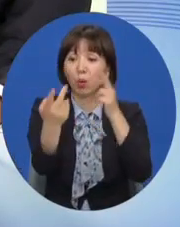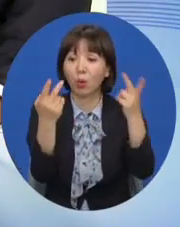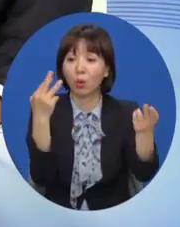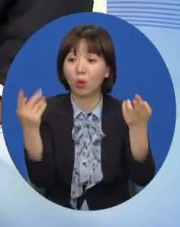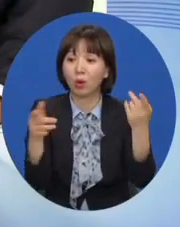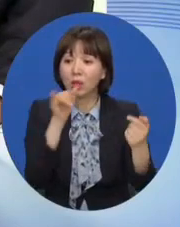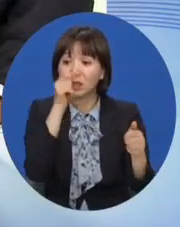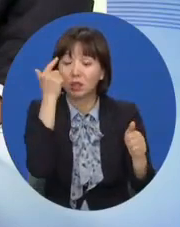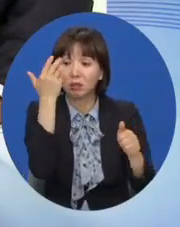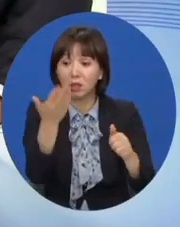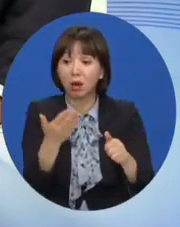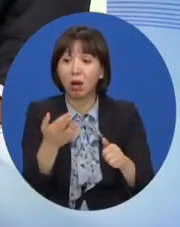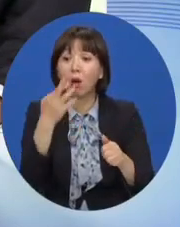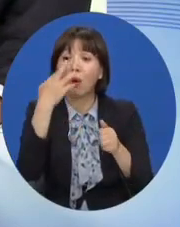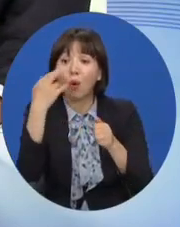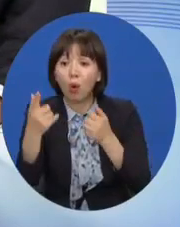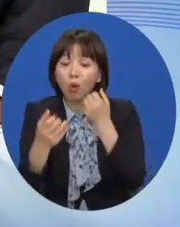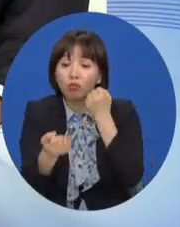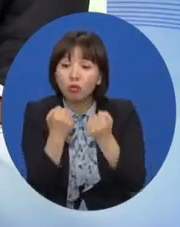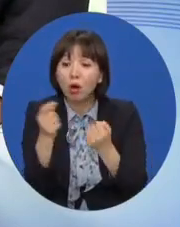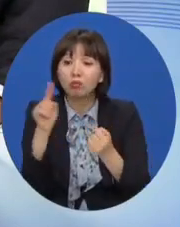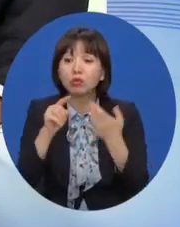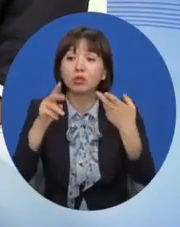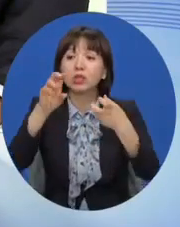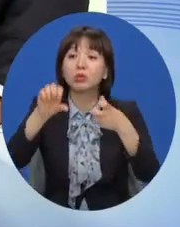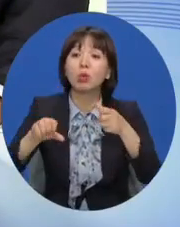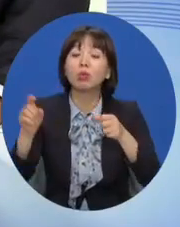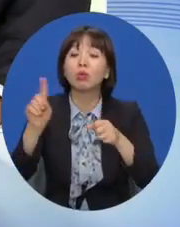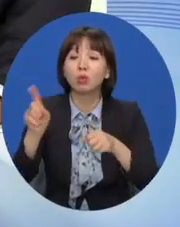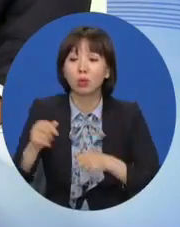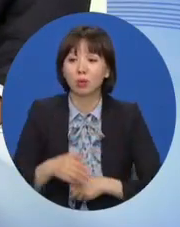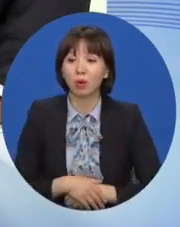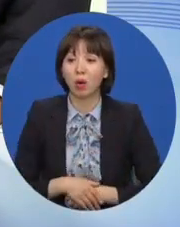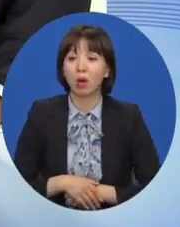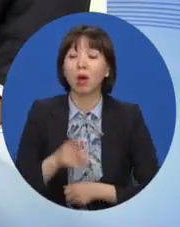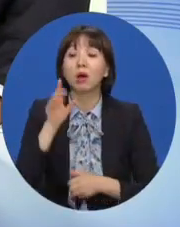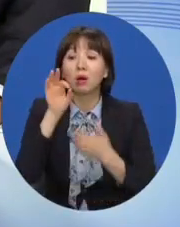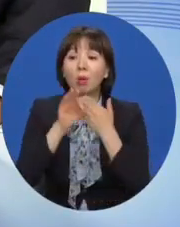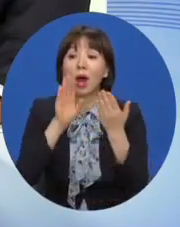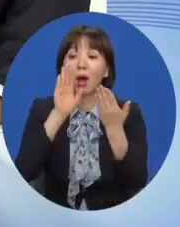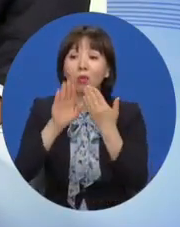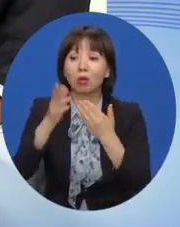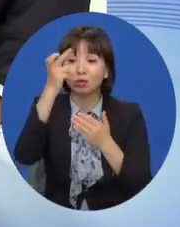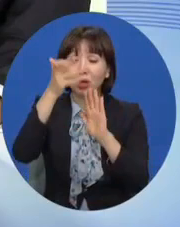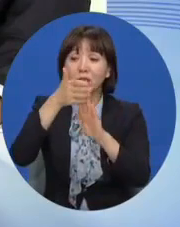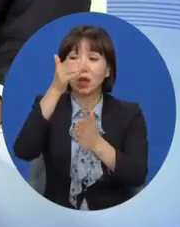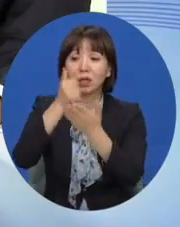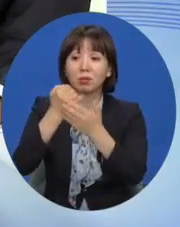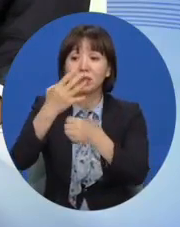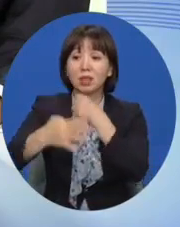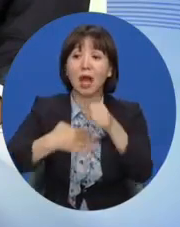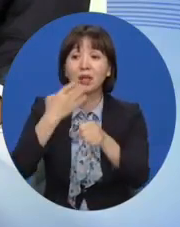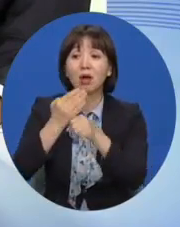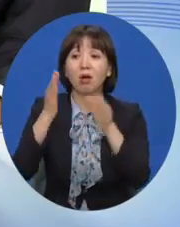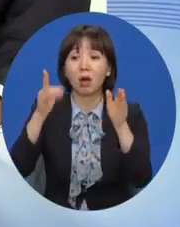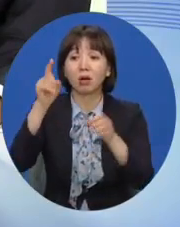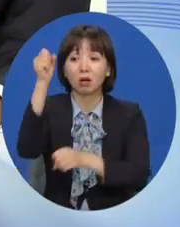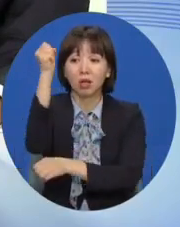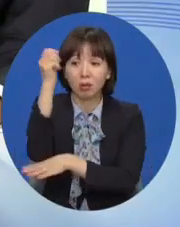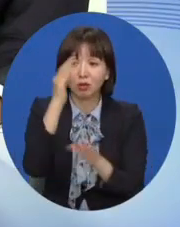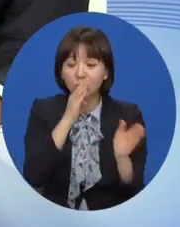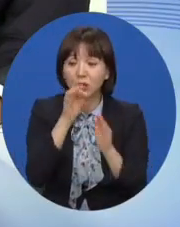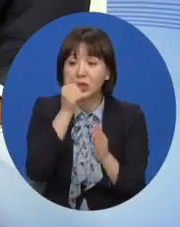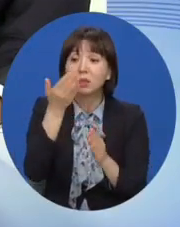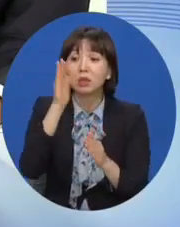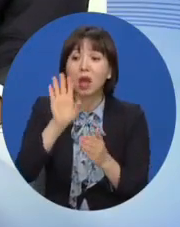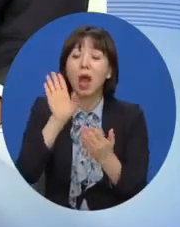예? 비었는데 무슨 75%가 나갔다고 하는 것입니까 그럼 앞으로 최 시장님이 4년 동안은 그런 기반을 닦았다는데 그럼 앞으로